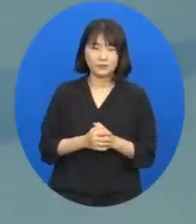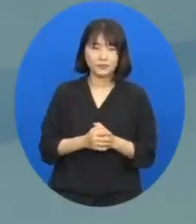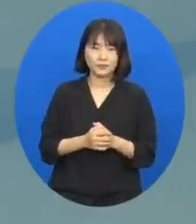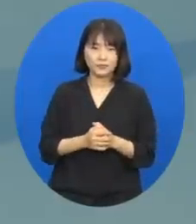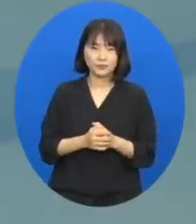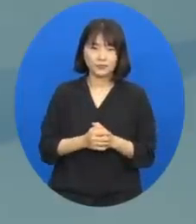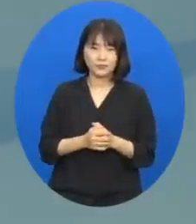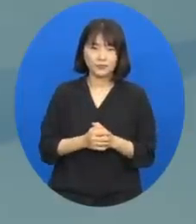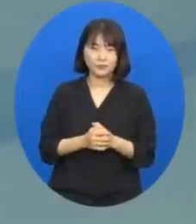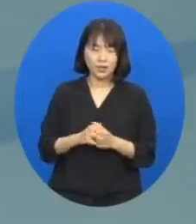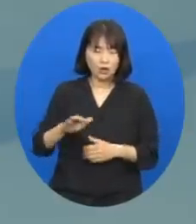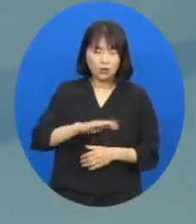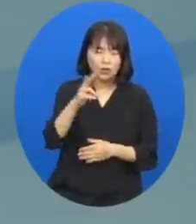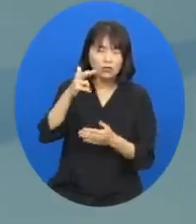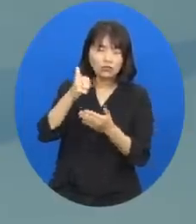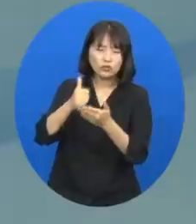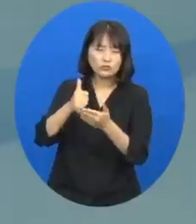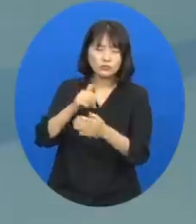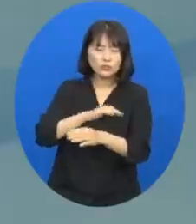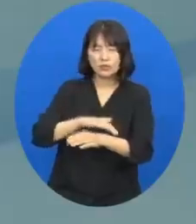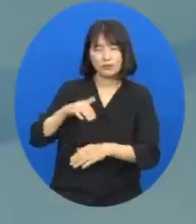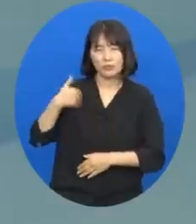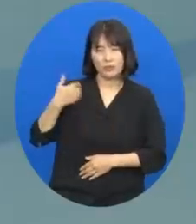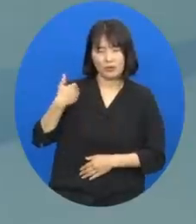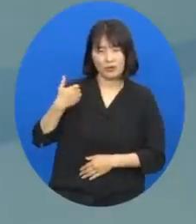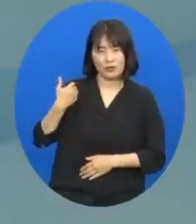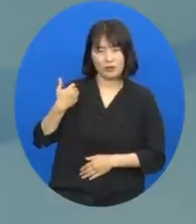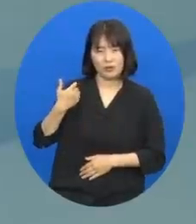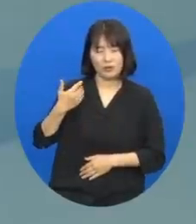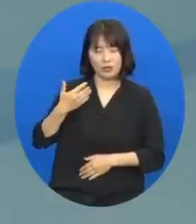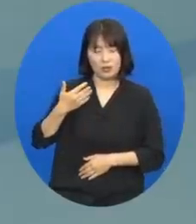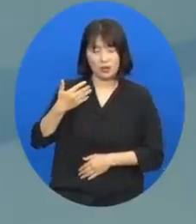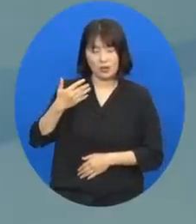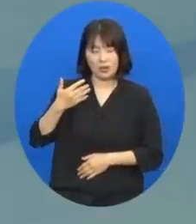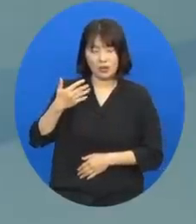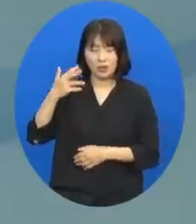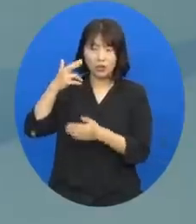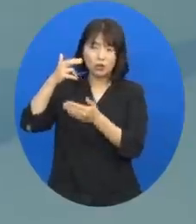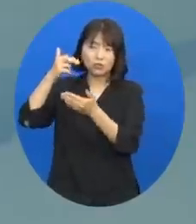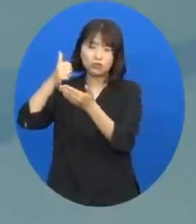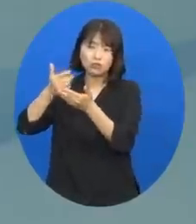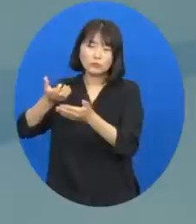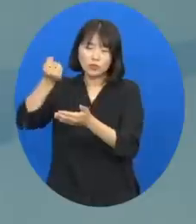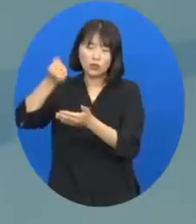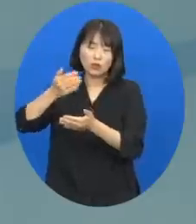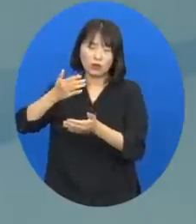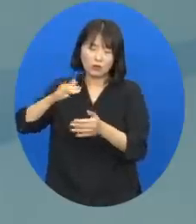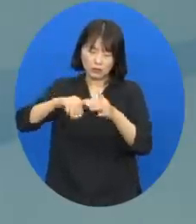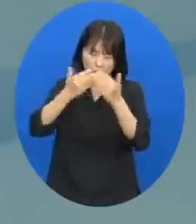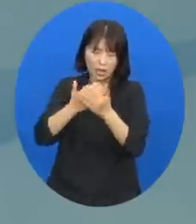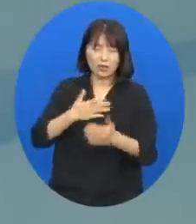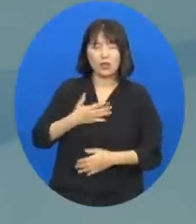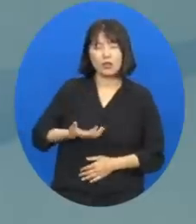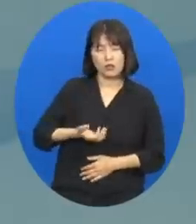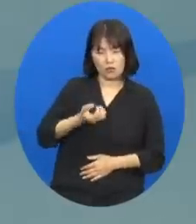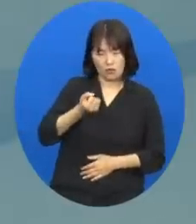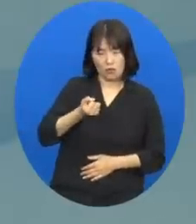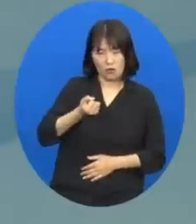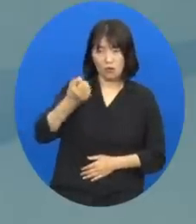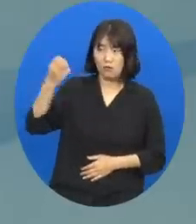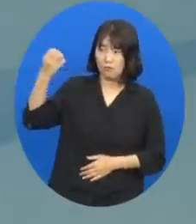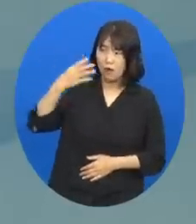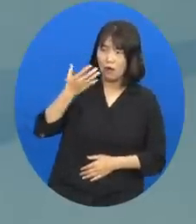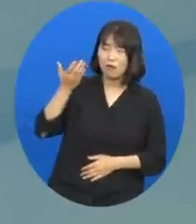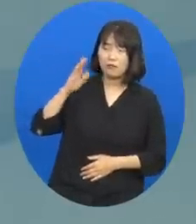못한다는 거예요 얘야 매 것이 단어일 것이다 그걸 알지 못하니까 난 아등바등 하면 그렇게 살아 간다는